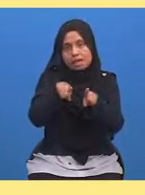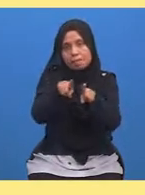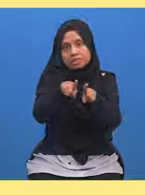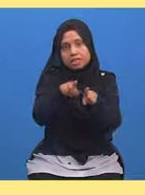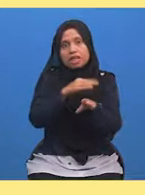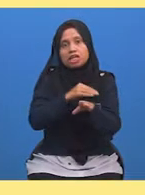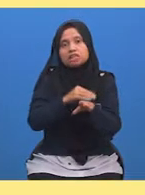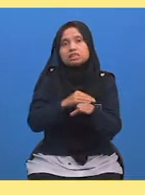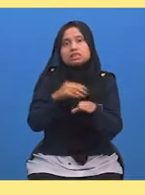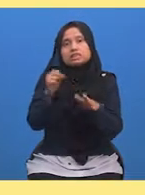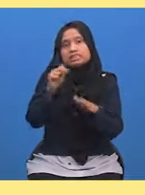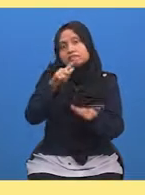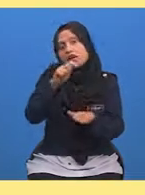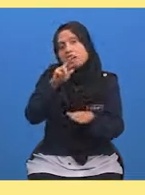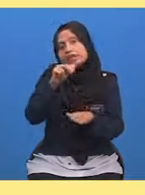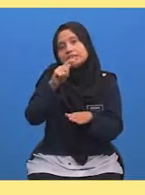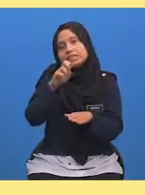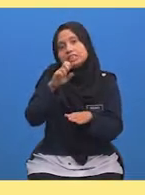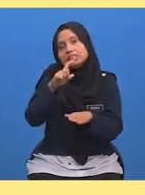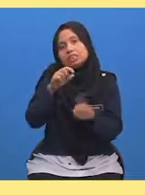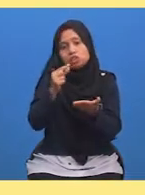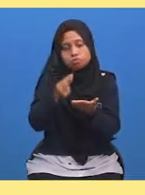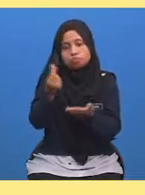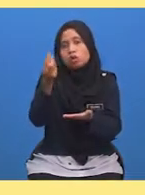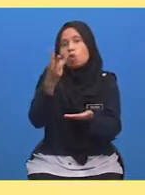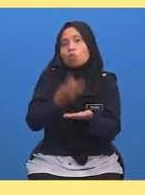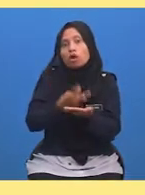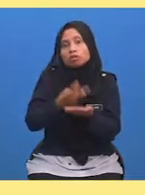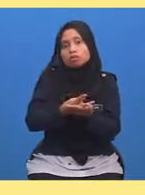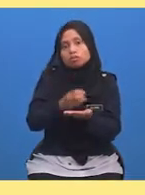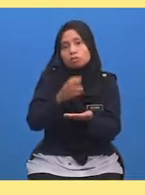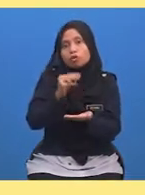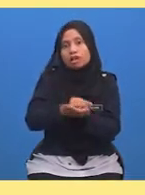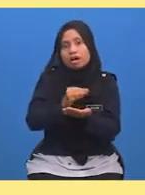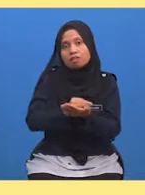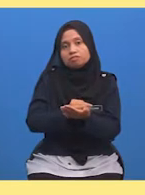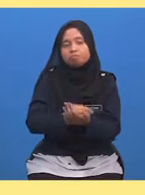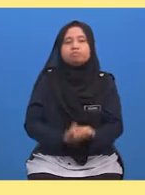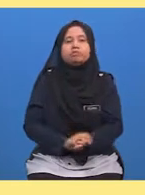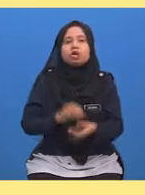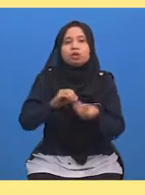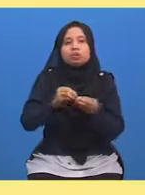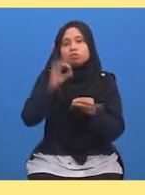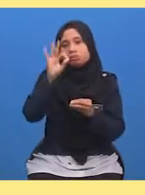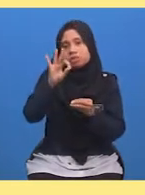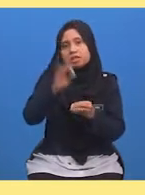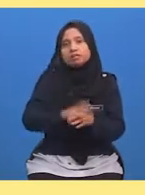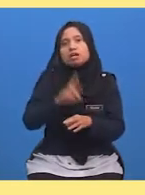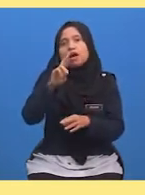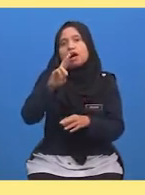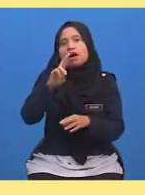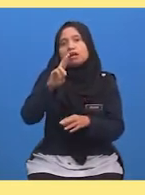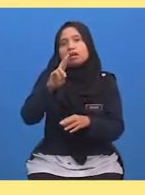pemasaran, kos pemasaran dan kaedah promosi. Dan yang kesembilan adalah